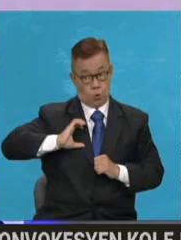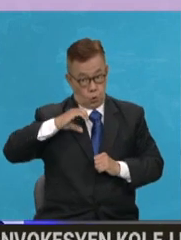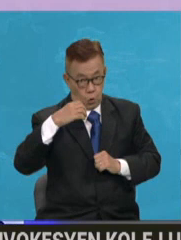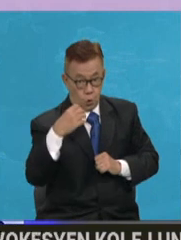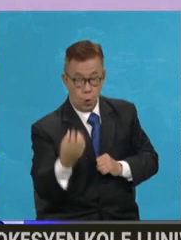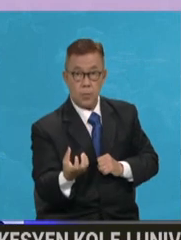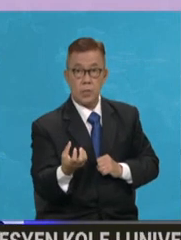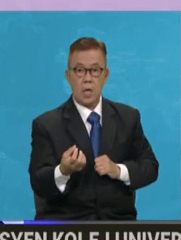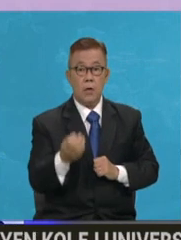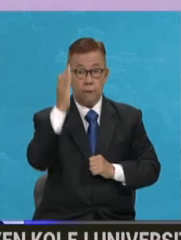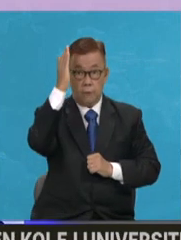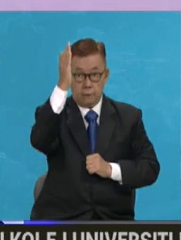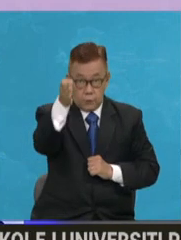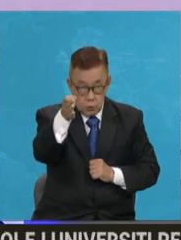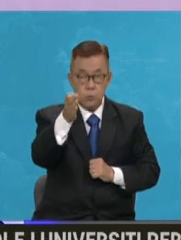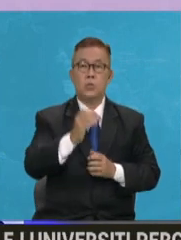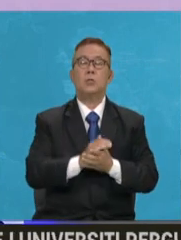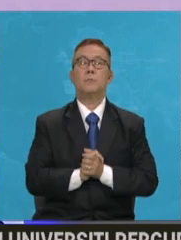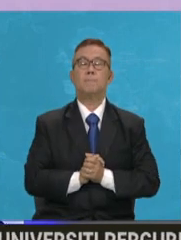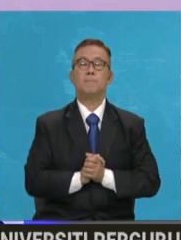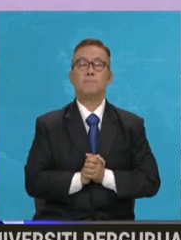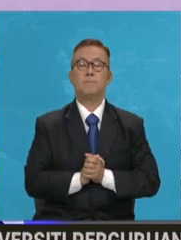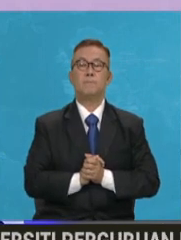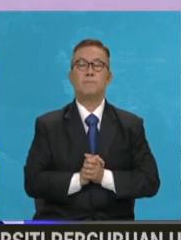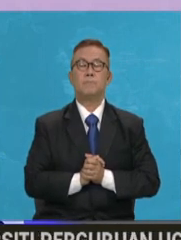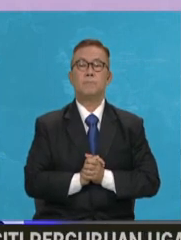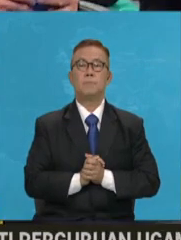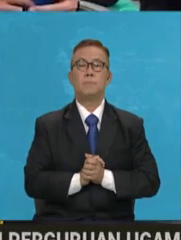untuk masa depan pelajar dan beliau